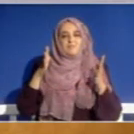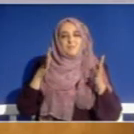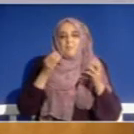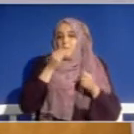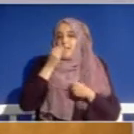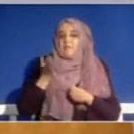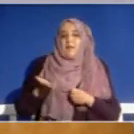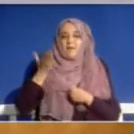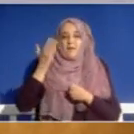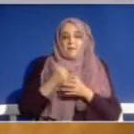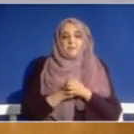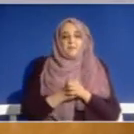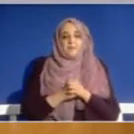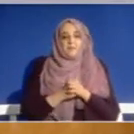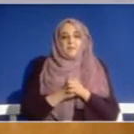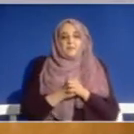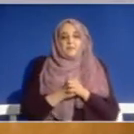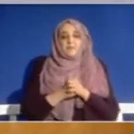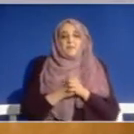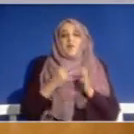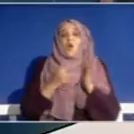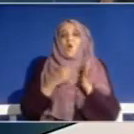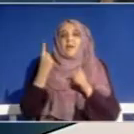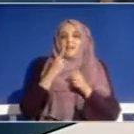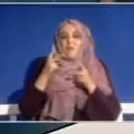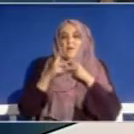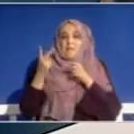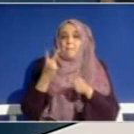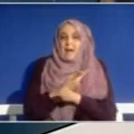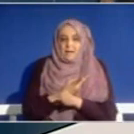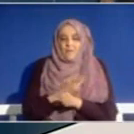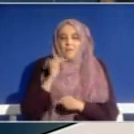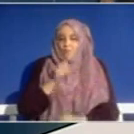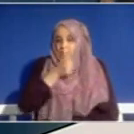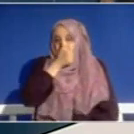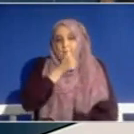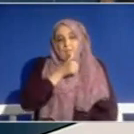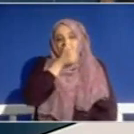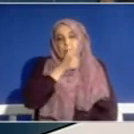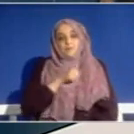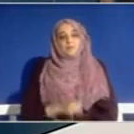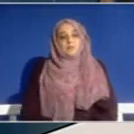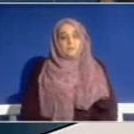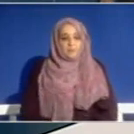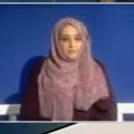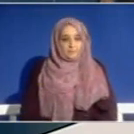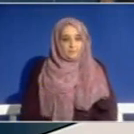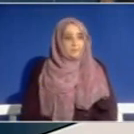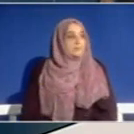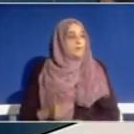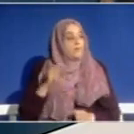ابتلي بجار السوء أن يصبر على أذيته وأن يتحمل وأن يدعو الله تعالى أن